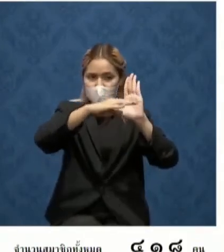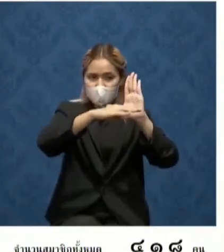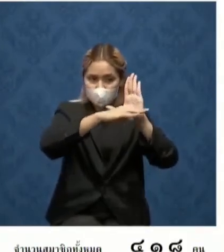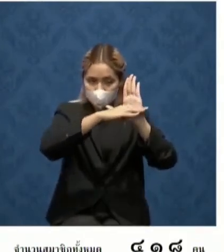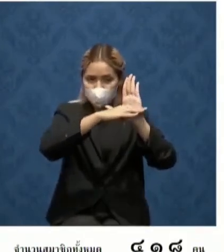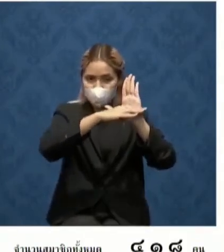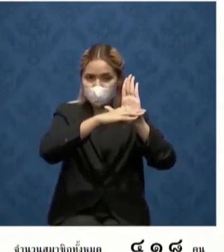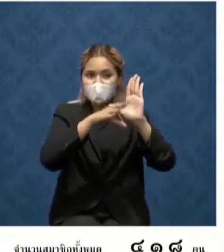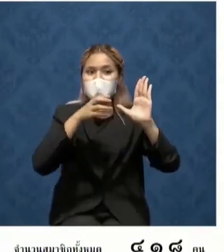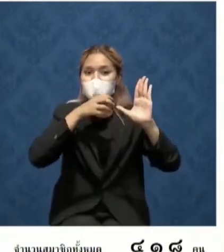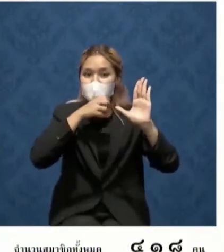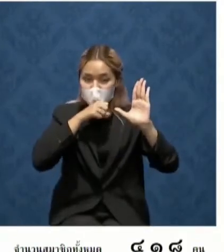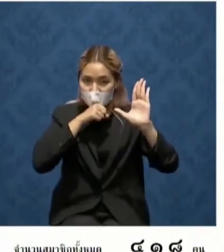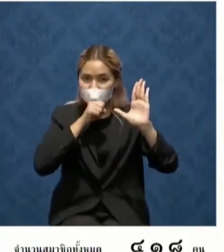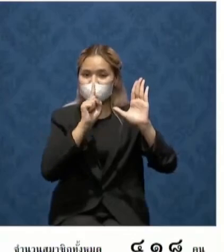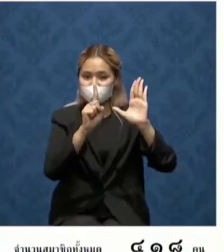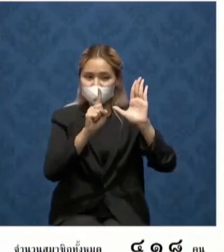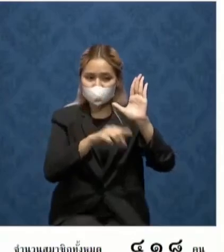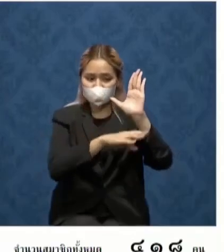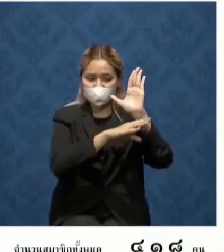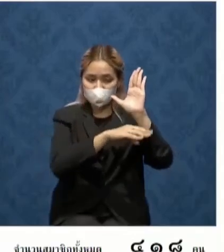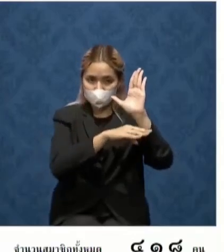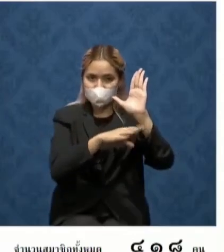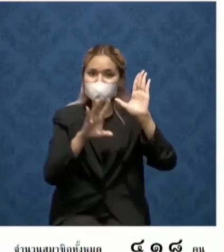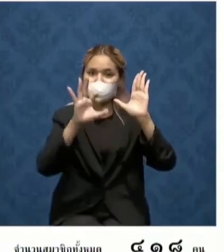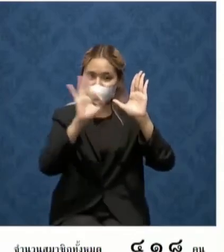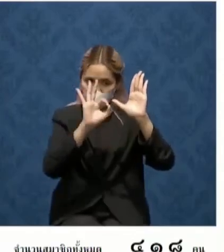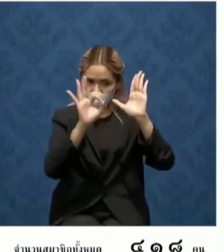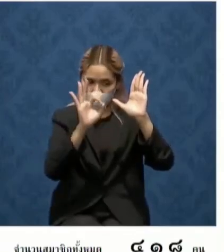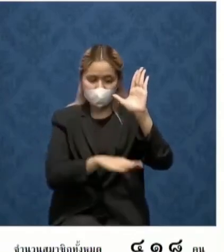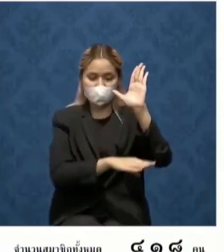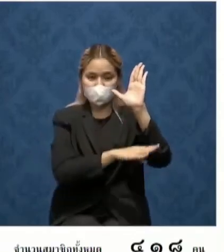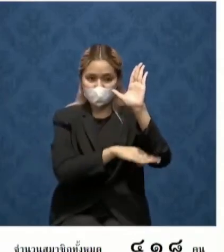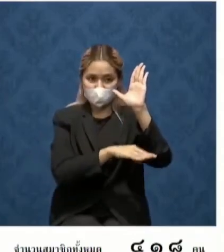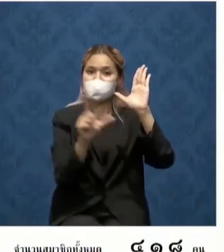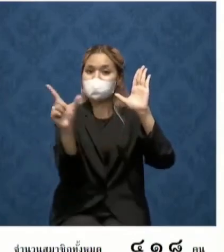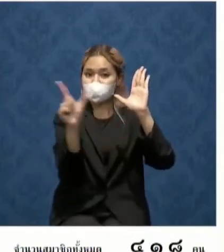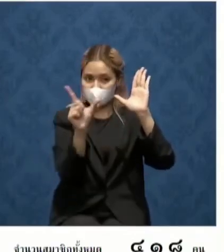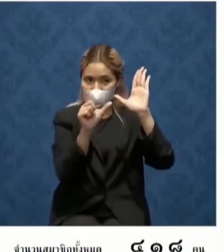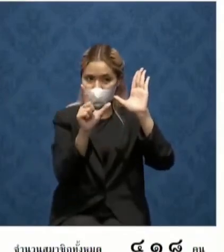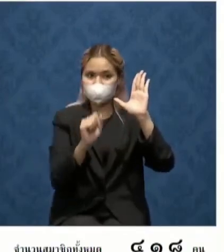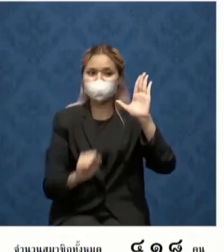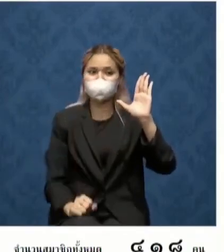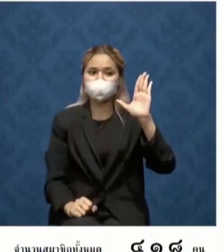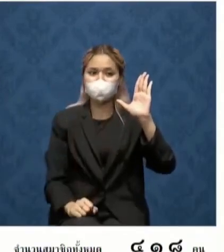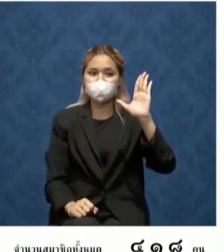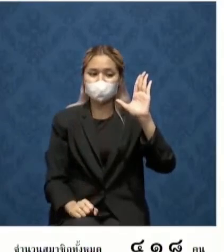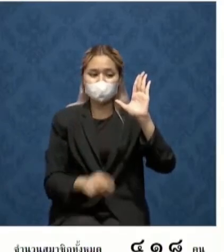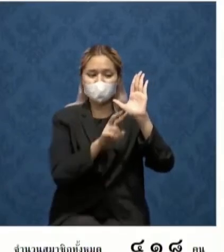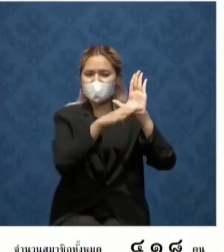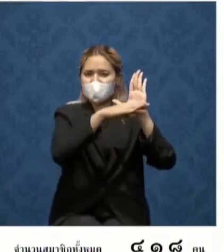ชนตดน ท 1ชั้ดน 2แลั้ดน ท 3 ห ฉเร็ ๆ นะครบ